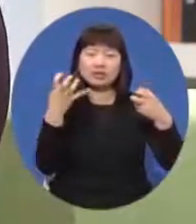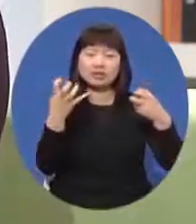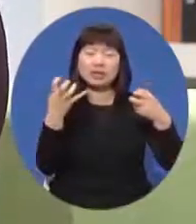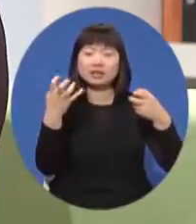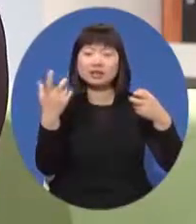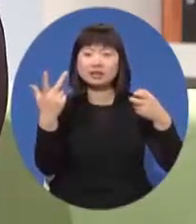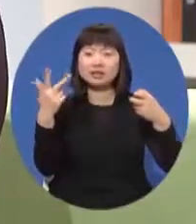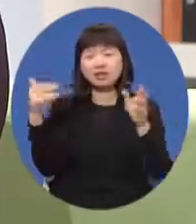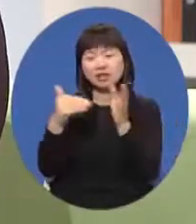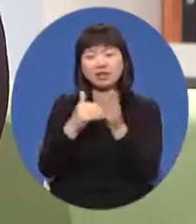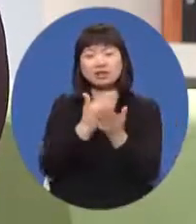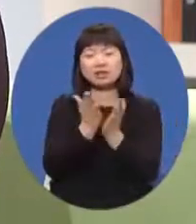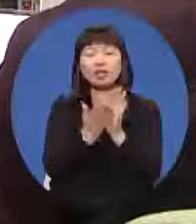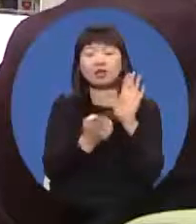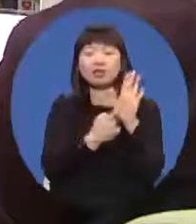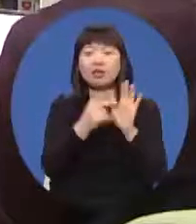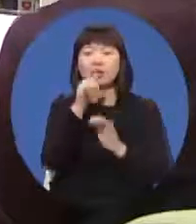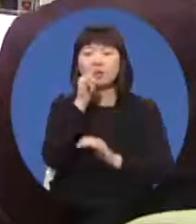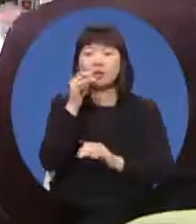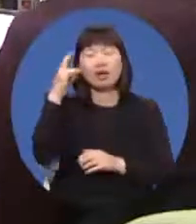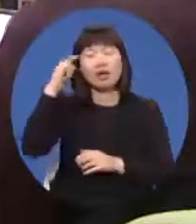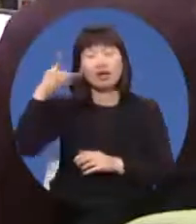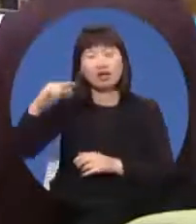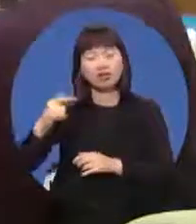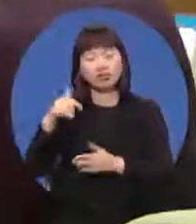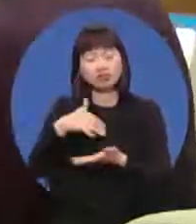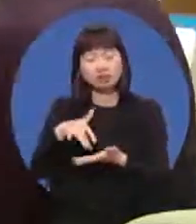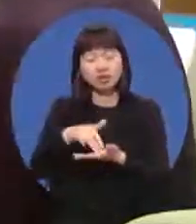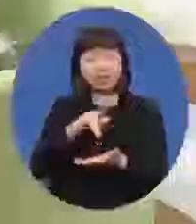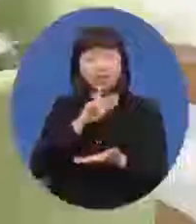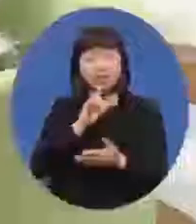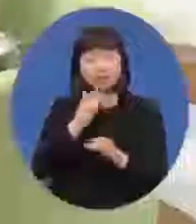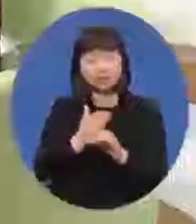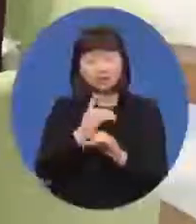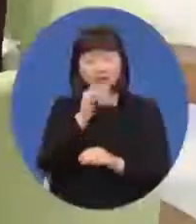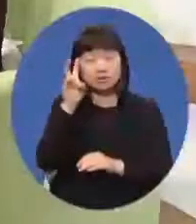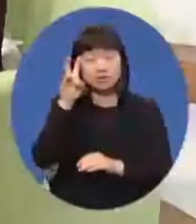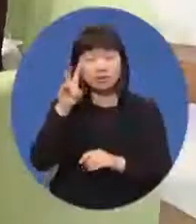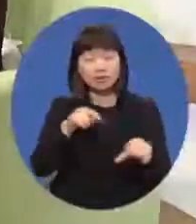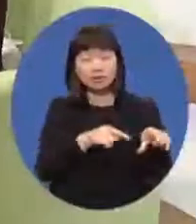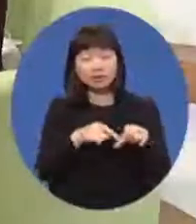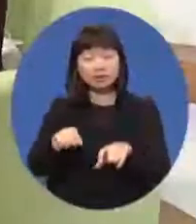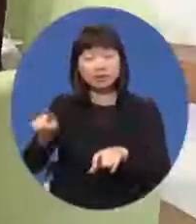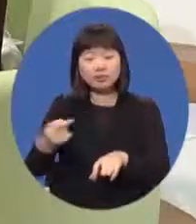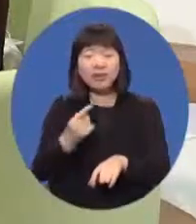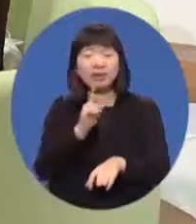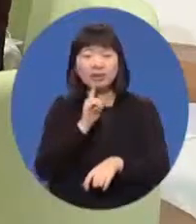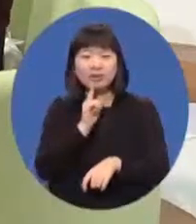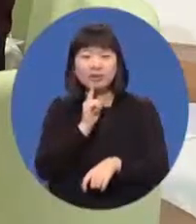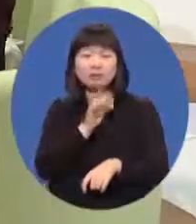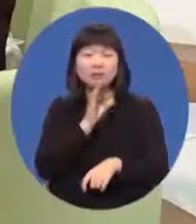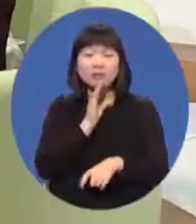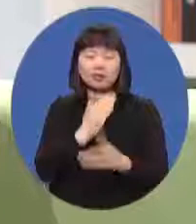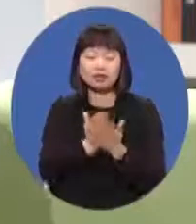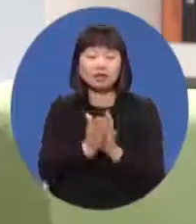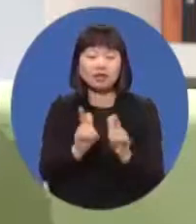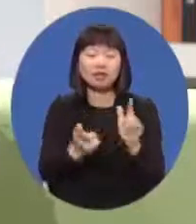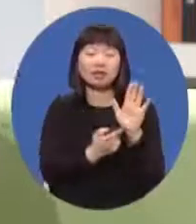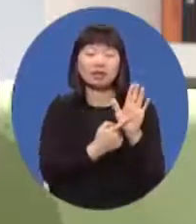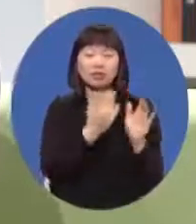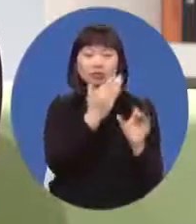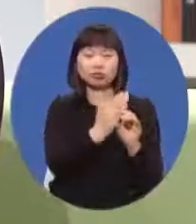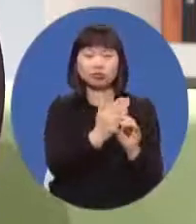147까지 이렇게 다양하게 나오는 거예요. 그 약간 지능적 IQ의 숫자를 말씀하시는 거예요? 네, 맞아요. 이 평균이 100인데요. 그러니까 정말 이렇게 다양하게